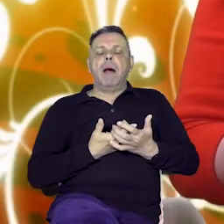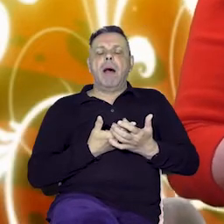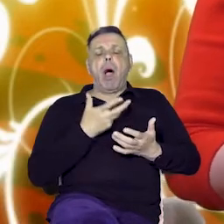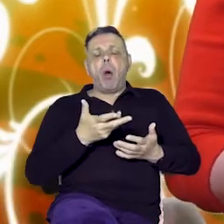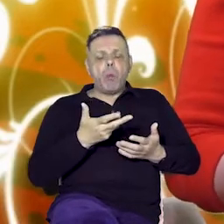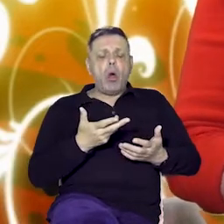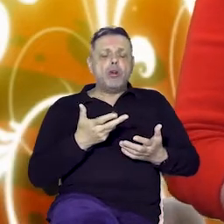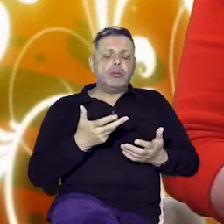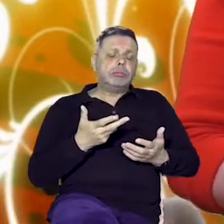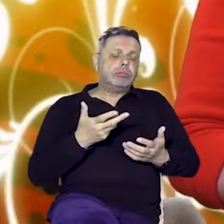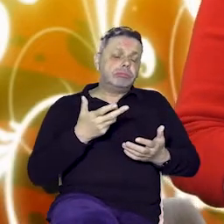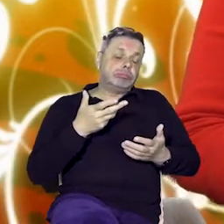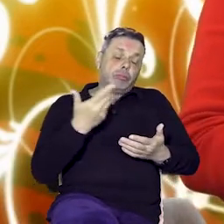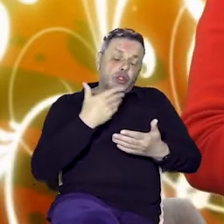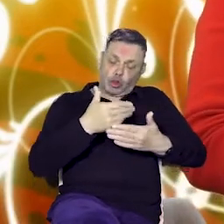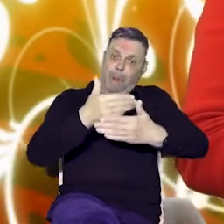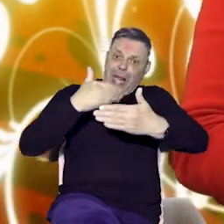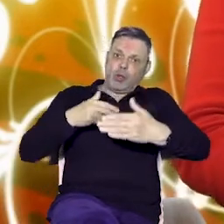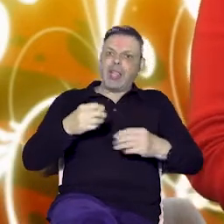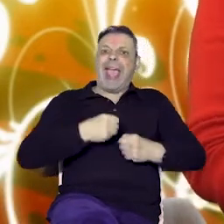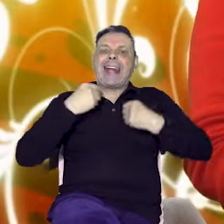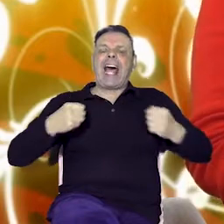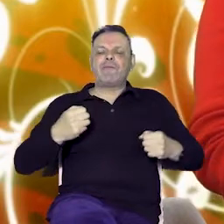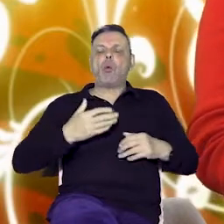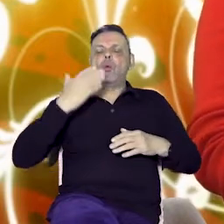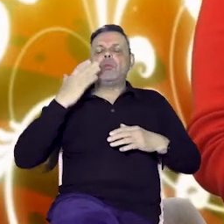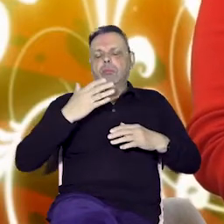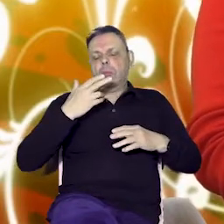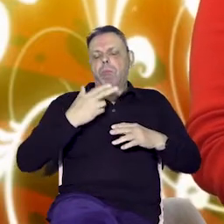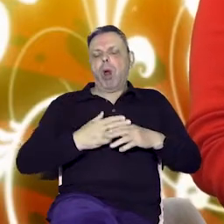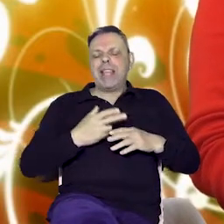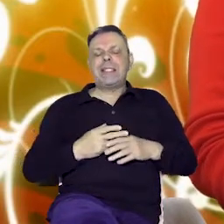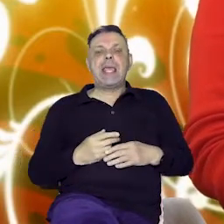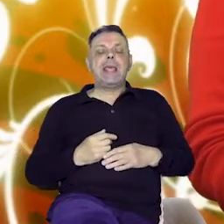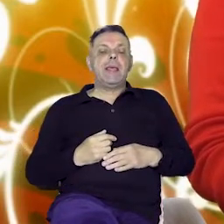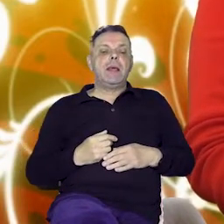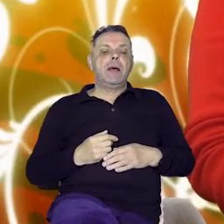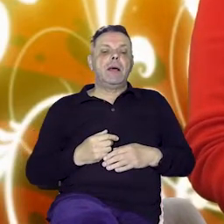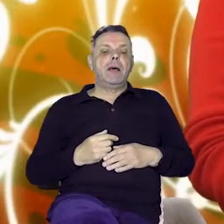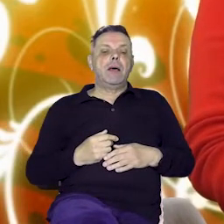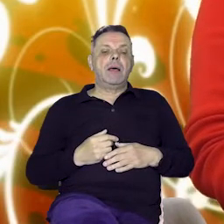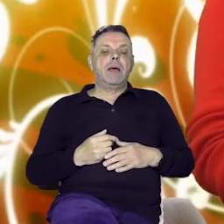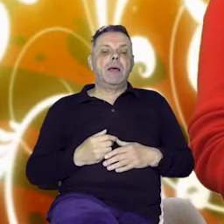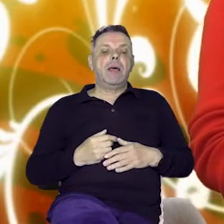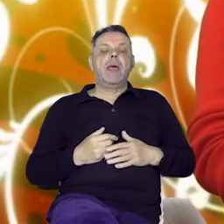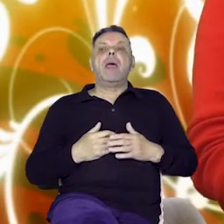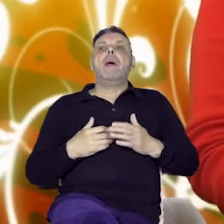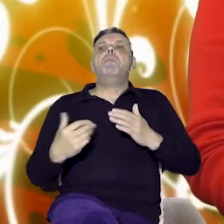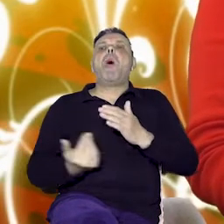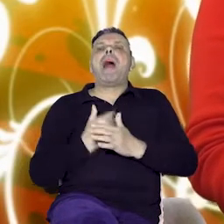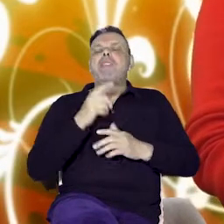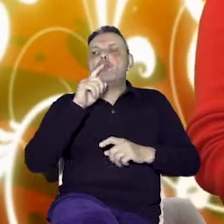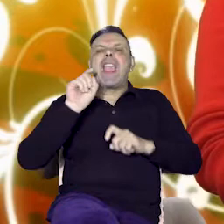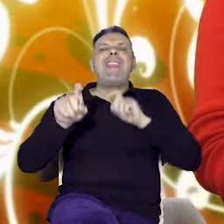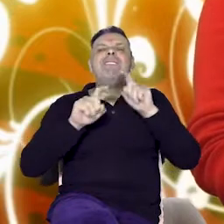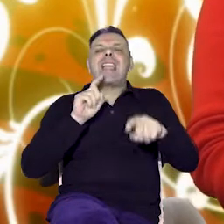bolesti koje prethode tom razvoju završnog stadija kronične bubrežne bolesti su recimo ponavljajuće infekcije. Ljudi ih